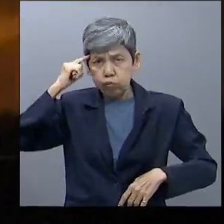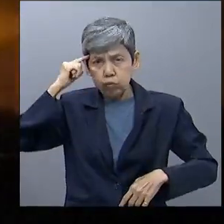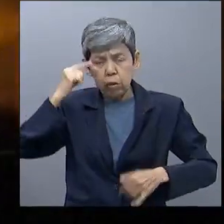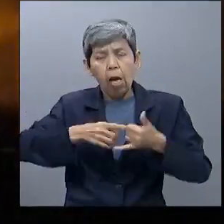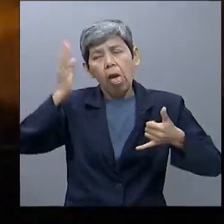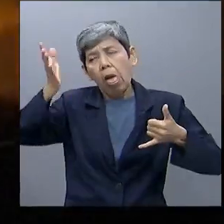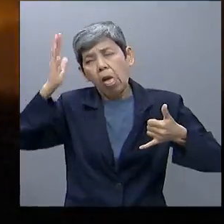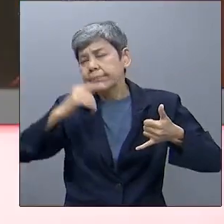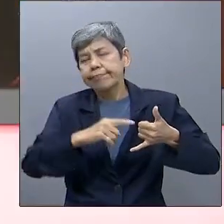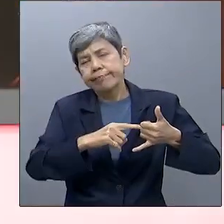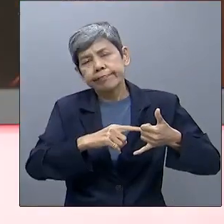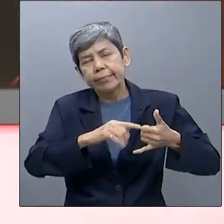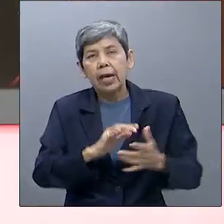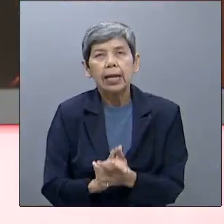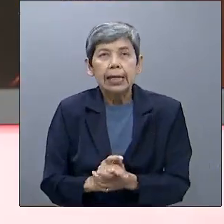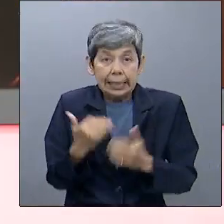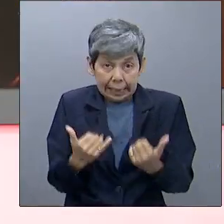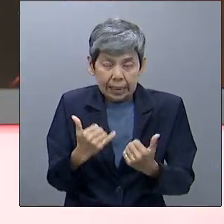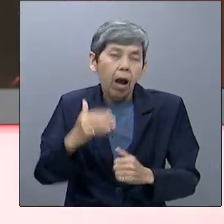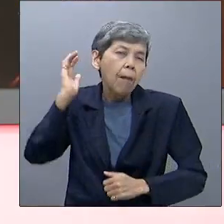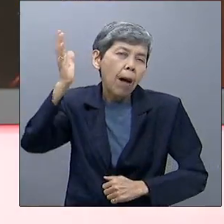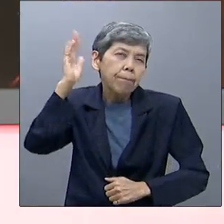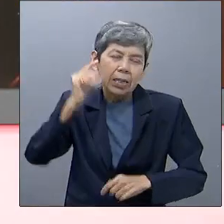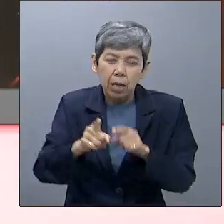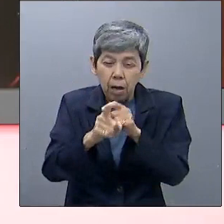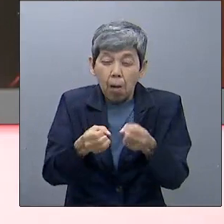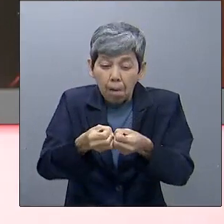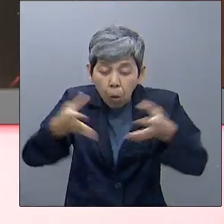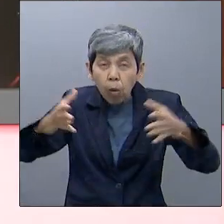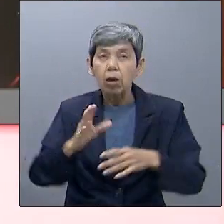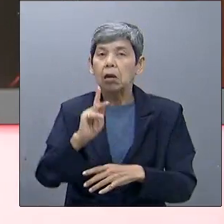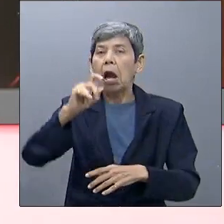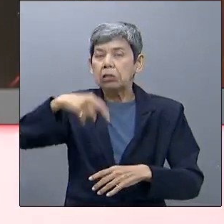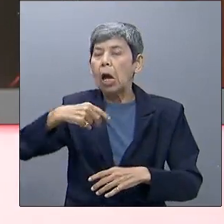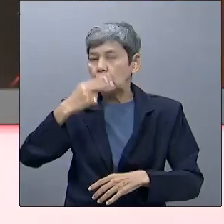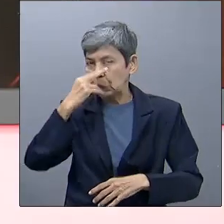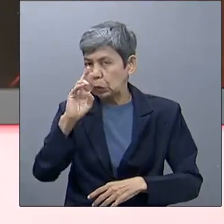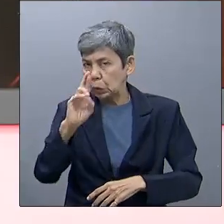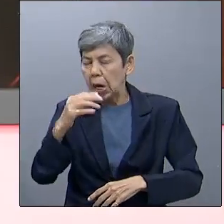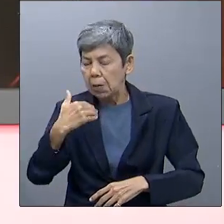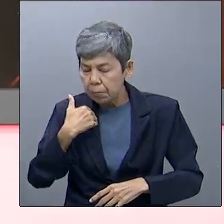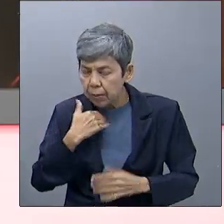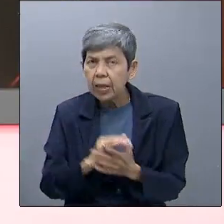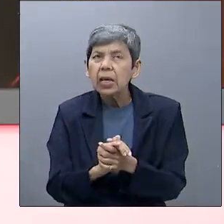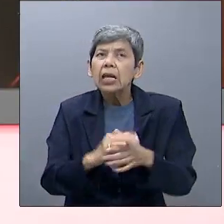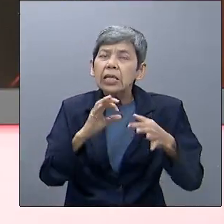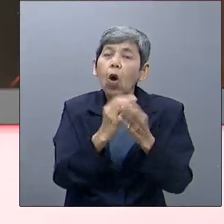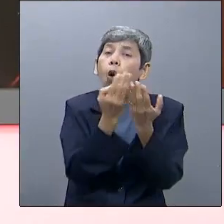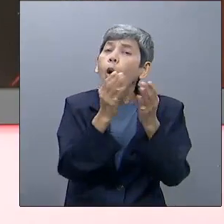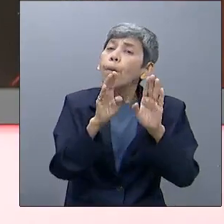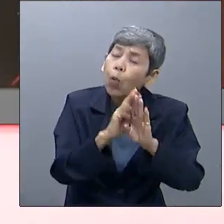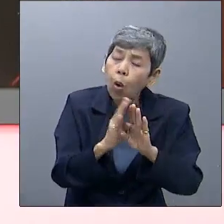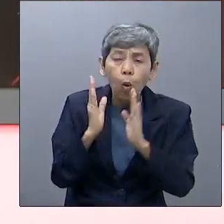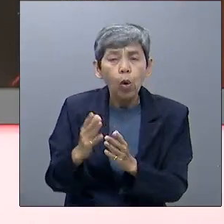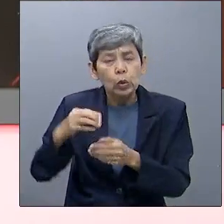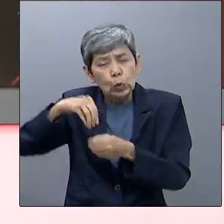ค่ะทีนี้นอกเหนือจากการพูดเรื่องใช้นิวเคลียร์ถล่มกาซ่าจะเป็นเรื่องละเอียดอ่อนอย่างมากแล้วไม่ว่าจะเป็นต่อครอบครัวของตัวประกัน